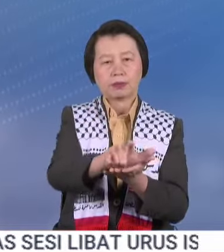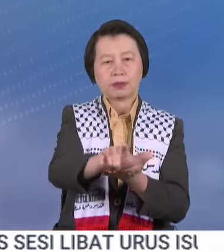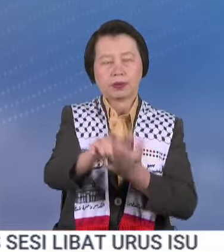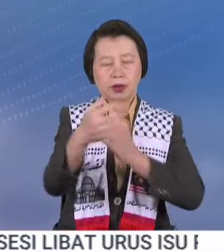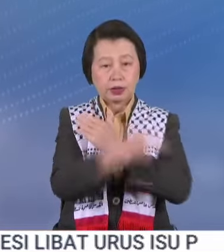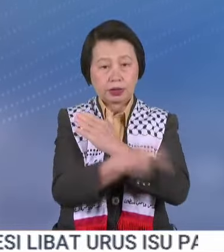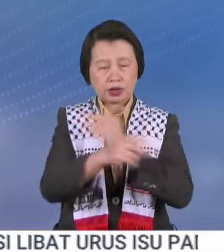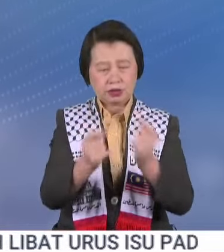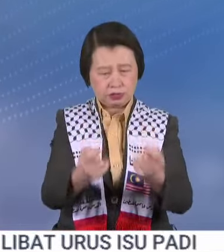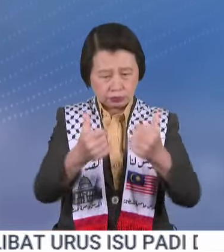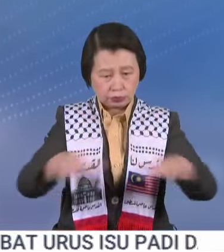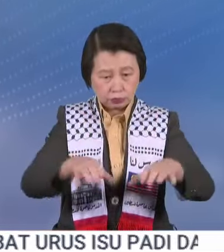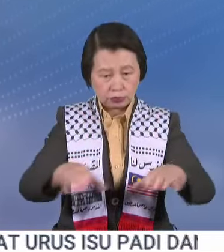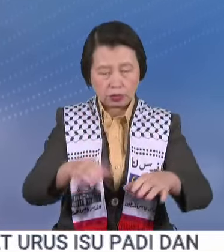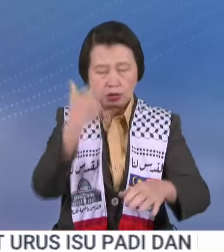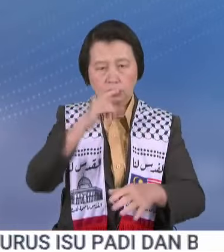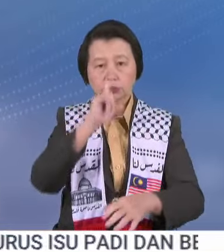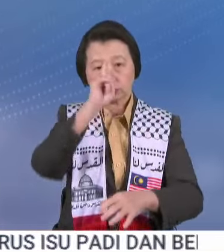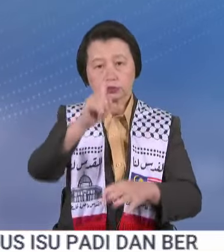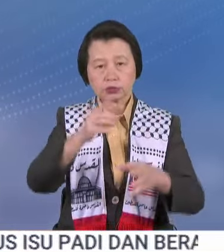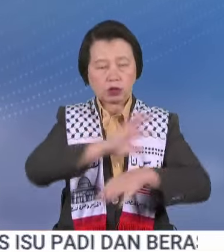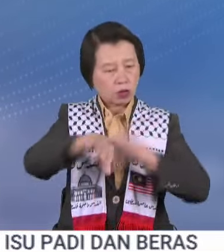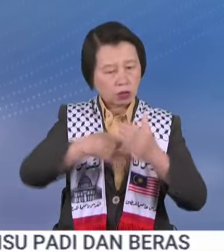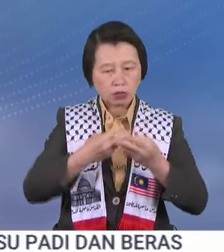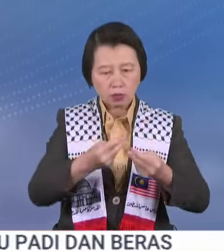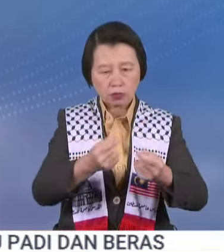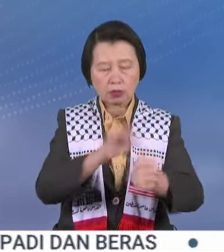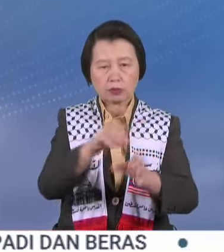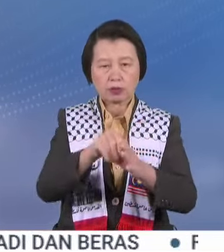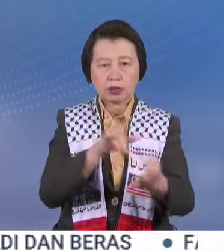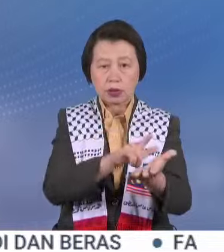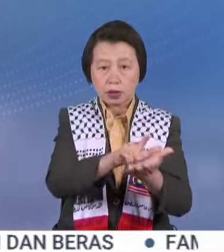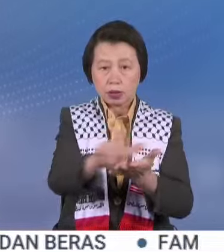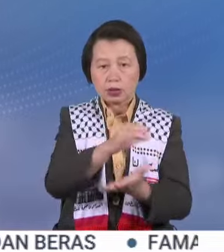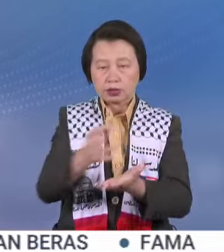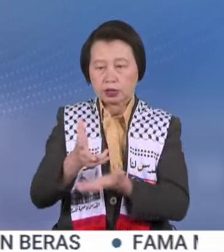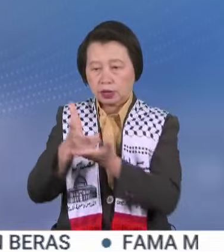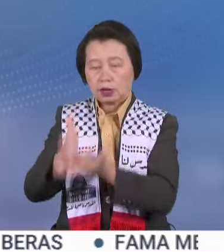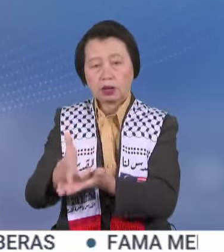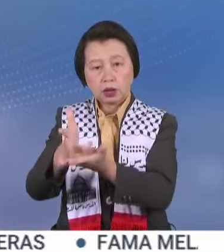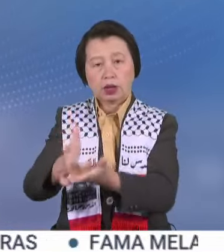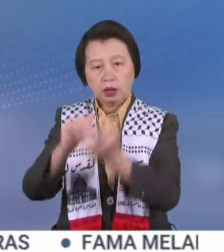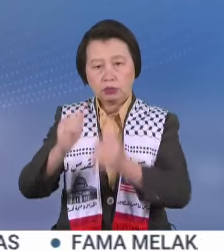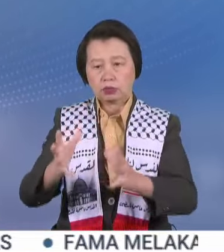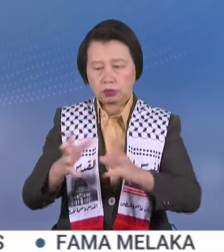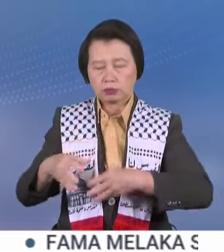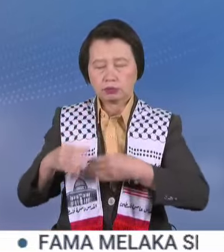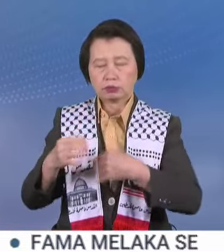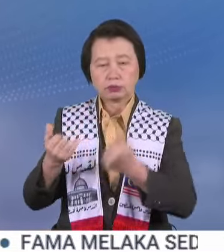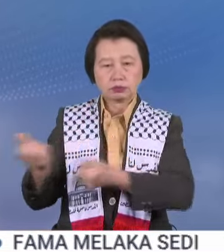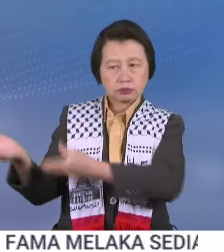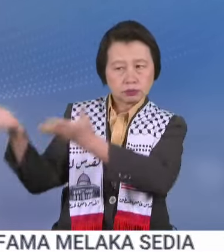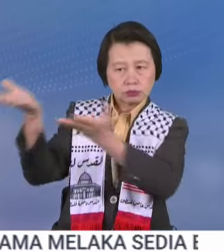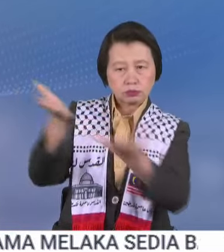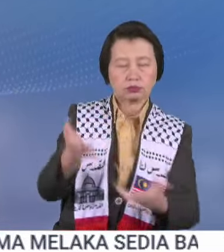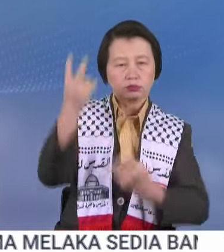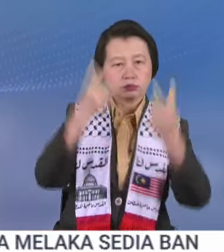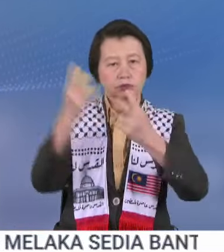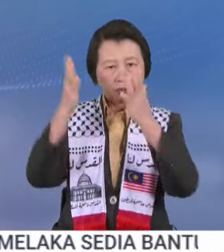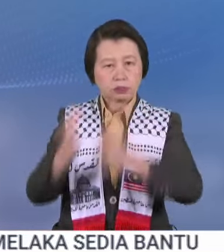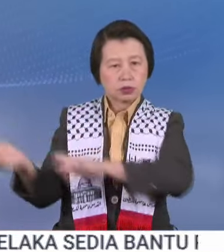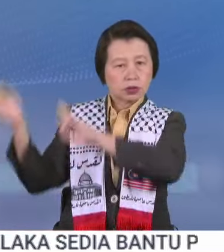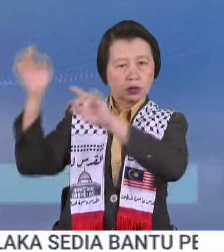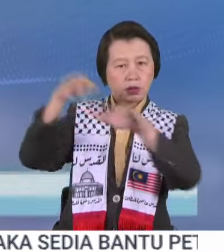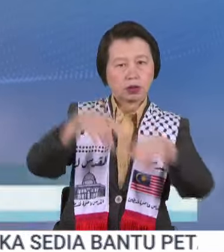disegerakan. Ia bagi memastikan segala kemudahan meliputi lapangan terbang dan pelabuhan dapat menampung peningkatan kedatangan pelancong